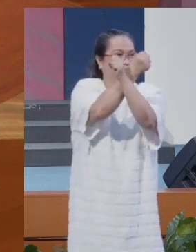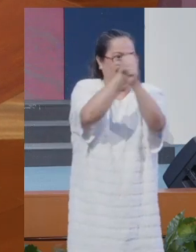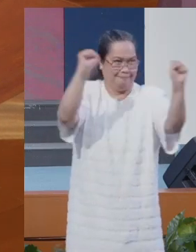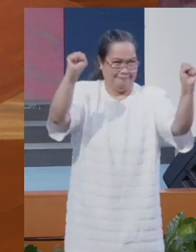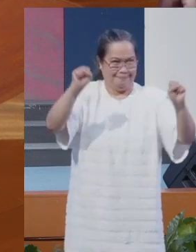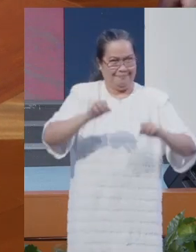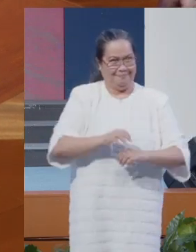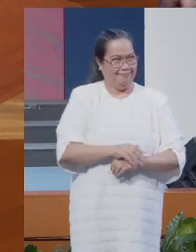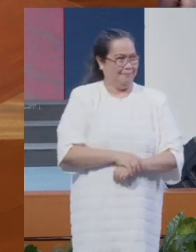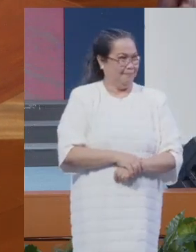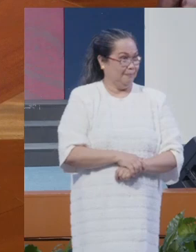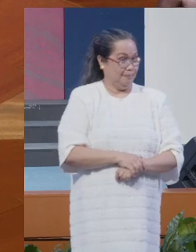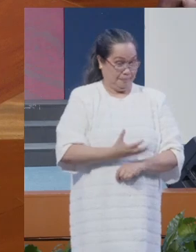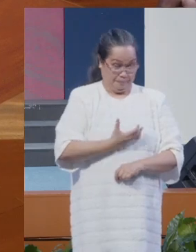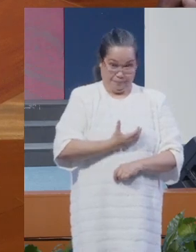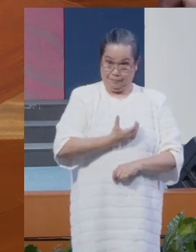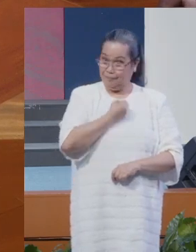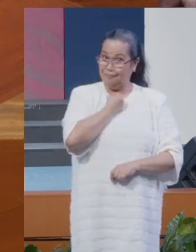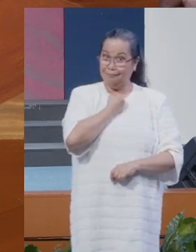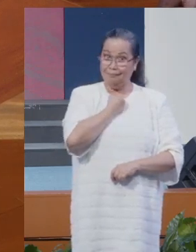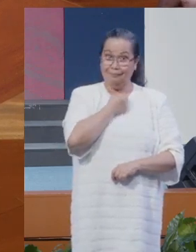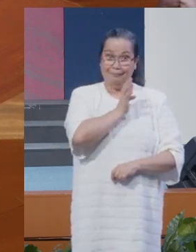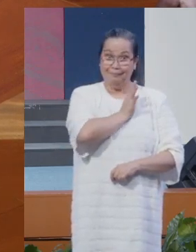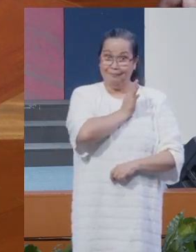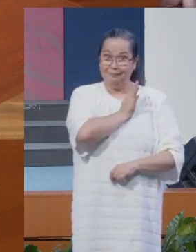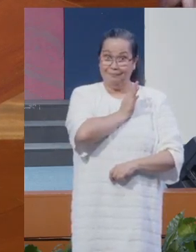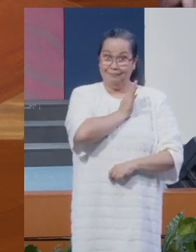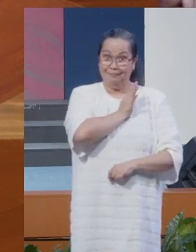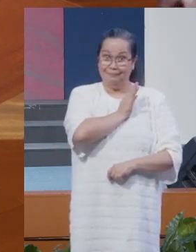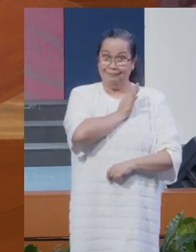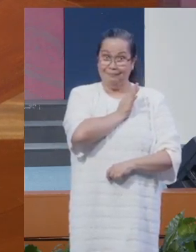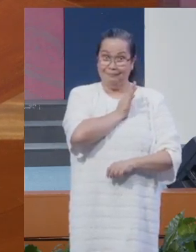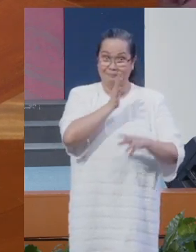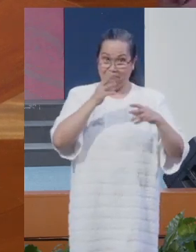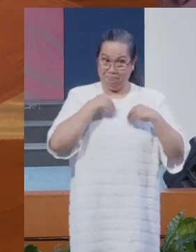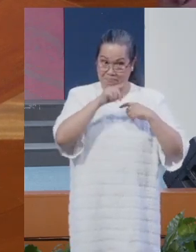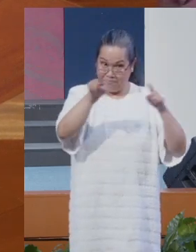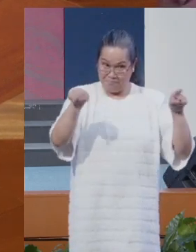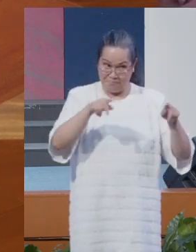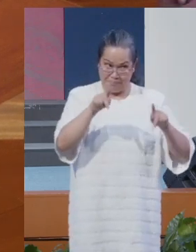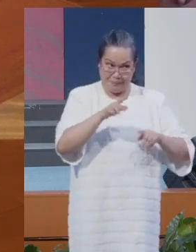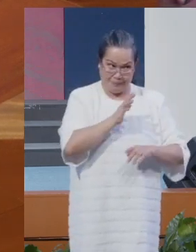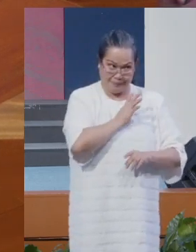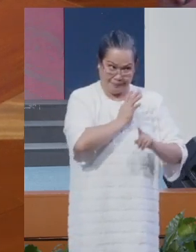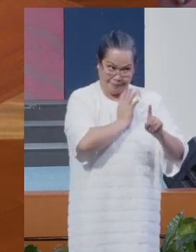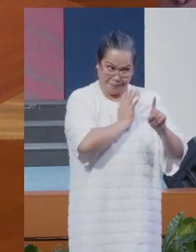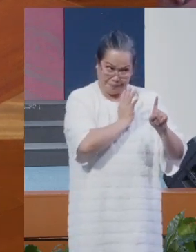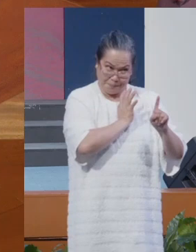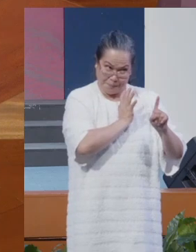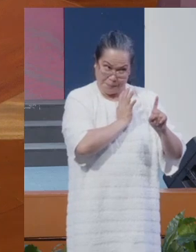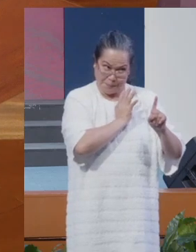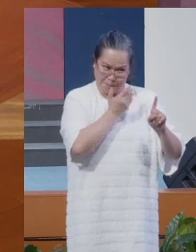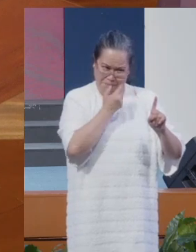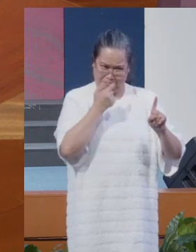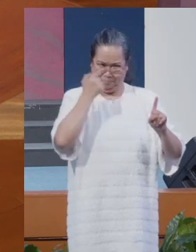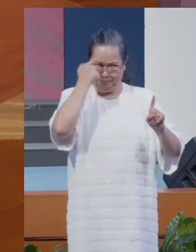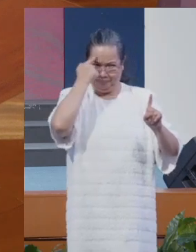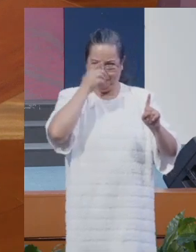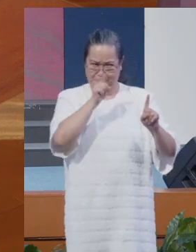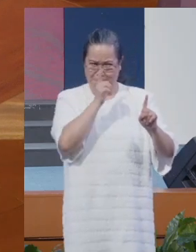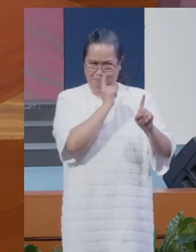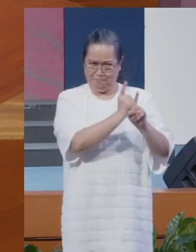Ang paraan ng sariling gawa ay mas katanggap-tanggap sa karamihan ng tao dahil ito ay parang mas tama sa mata ng